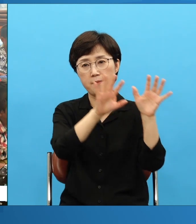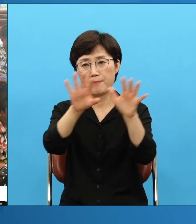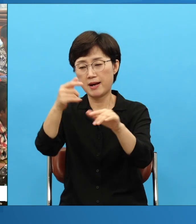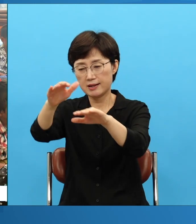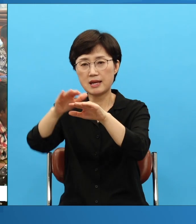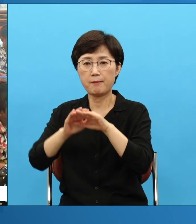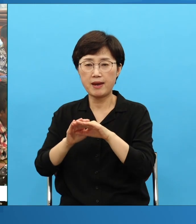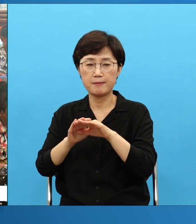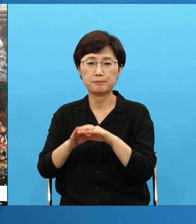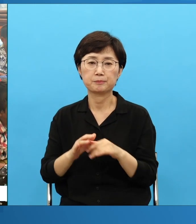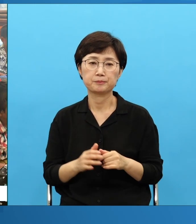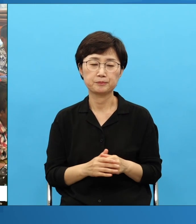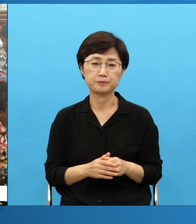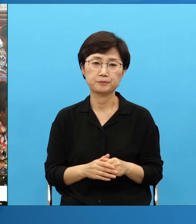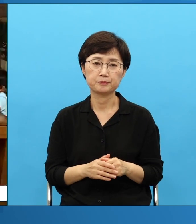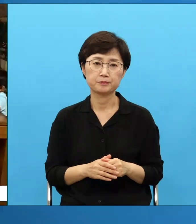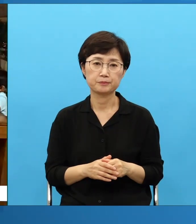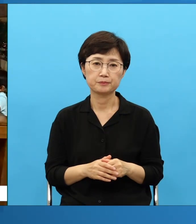예배를 드려.